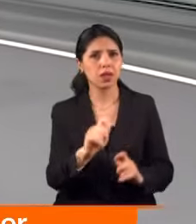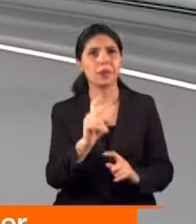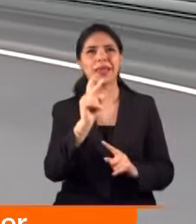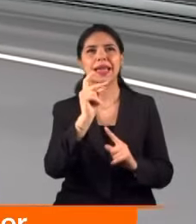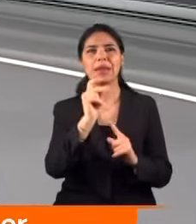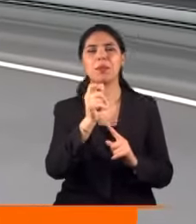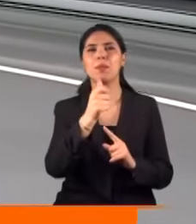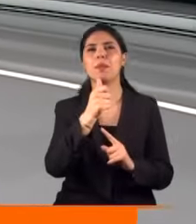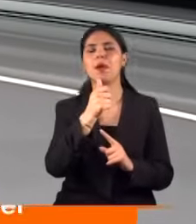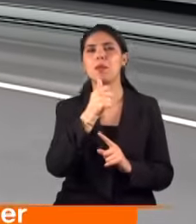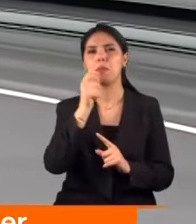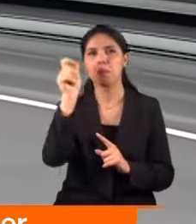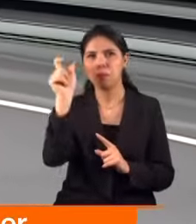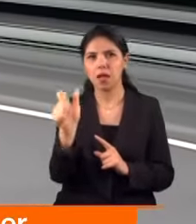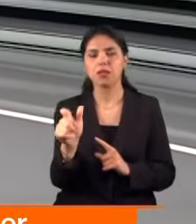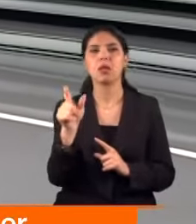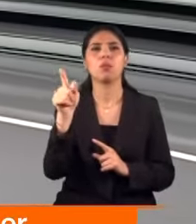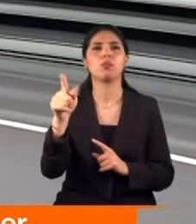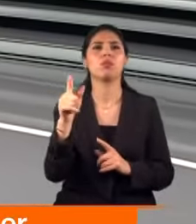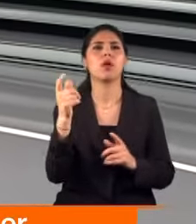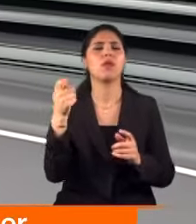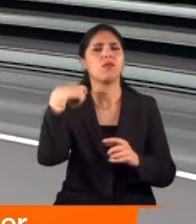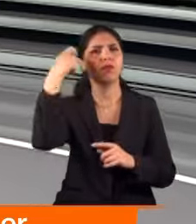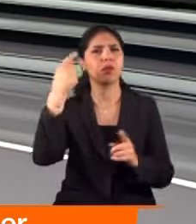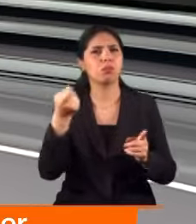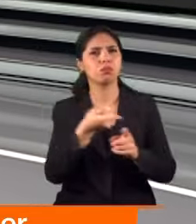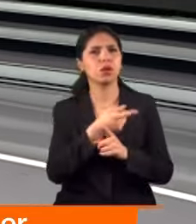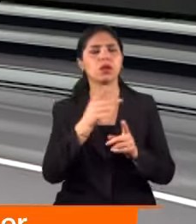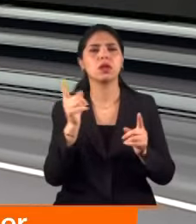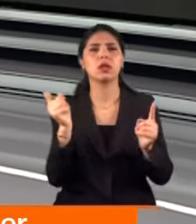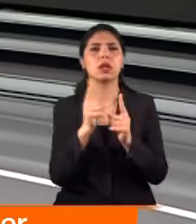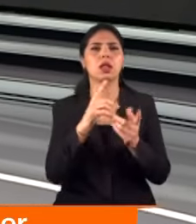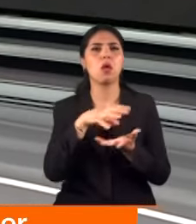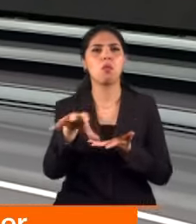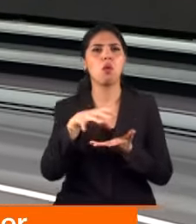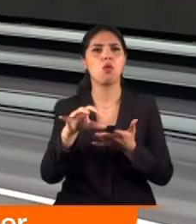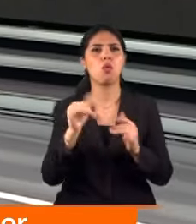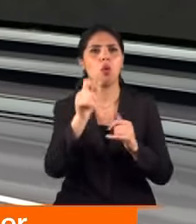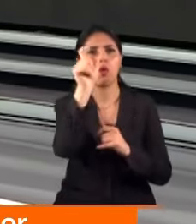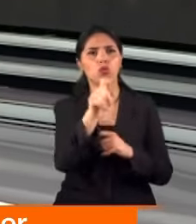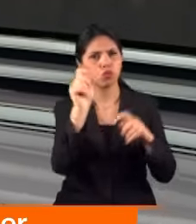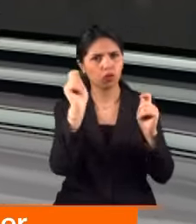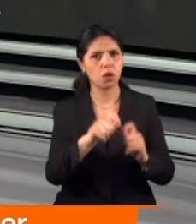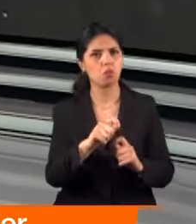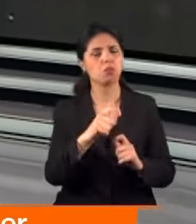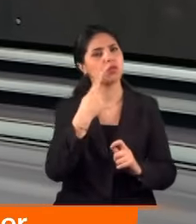Tatlıses'in Aşıksın, Yorgun, Sarhoş, Yalan isimli filmlerinde kısa roller oynamış. İşte o filmlerdeki sahneleri.